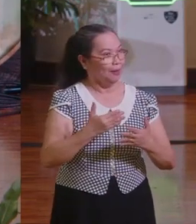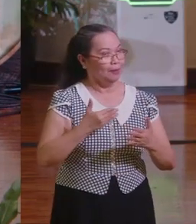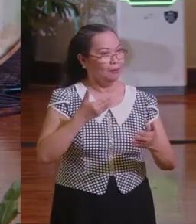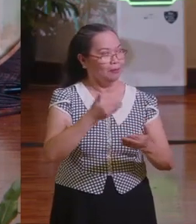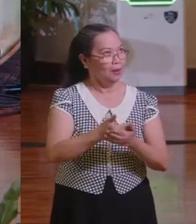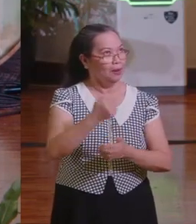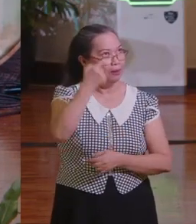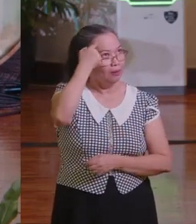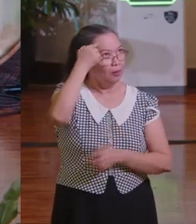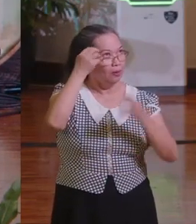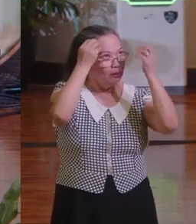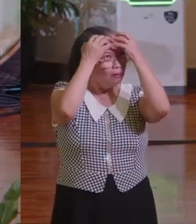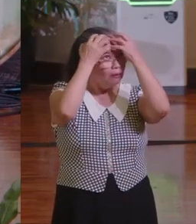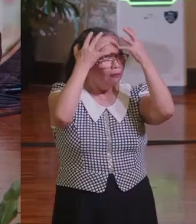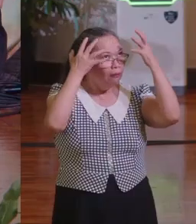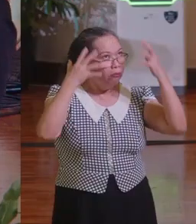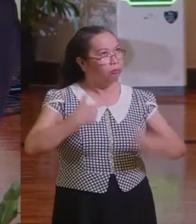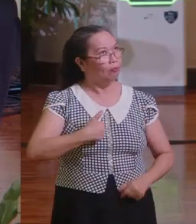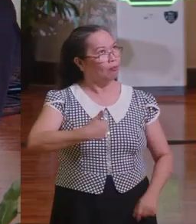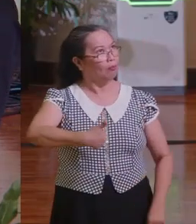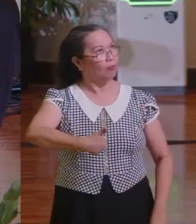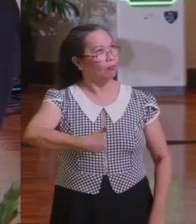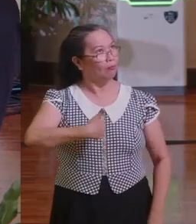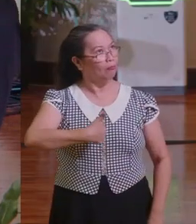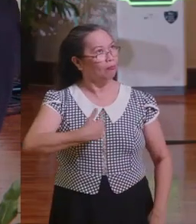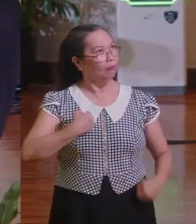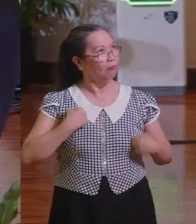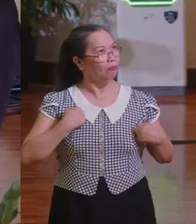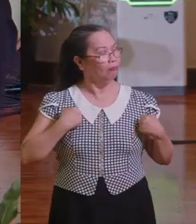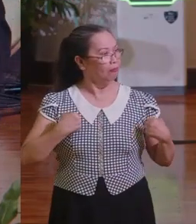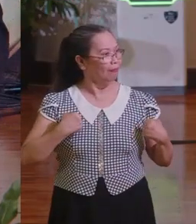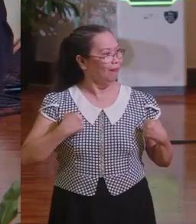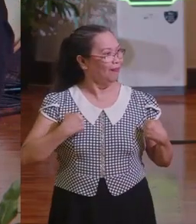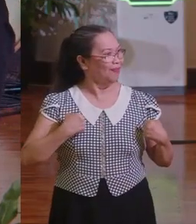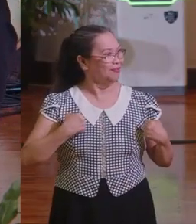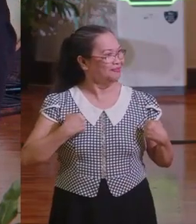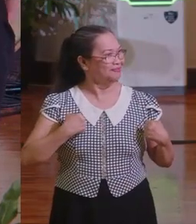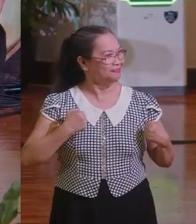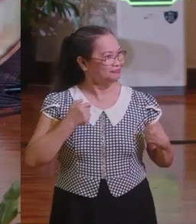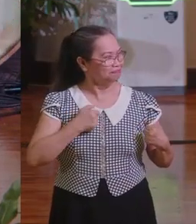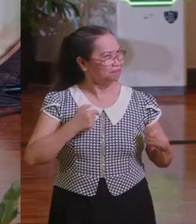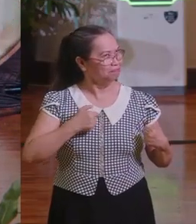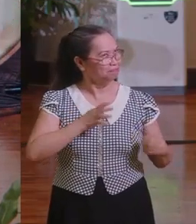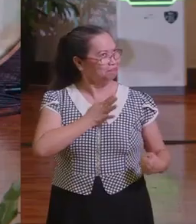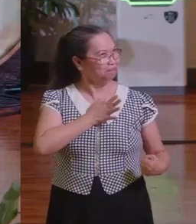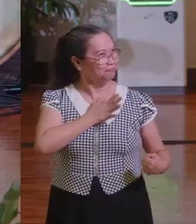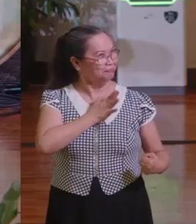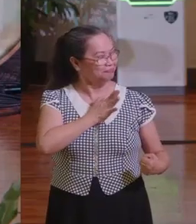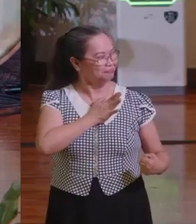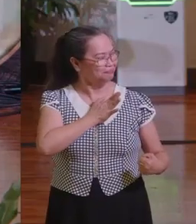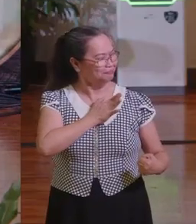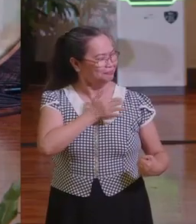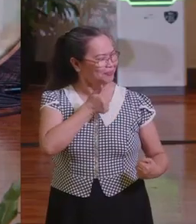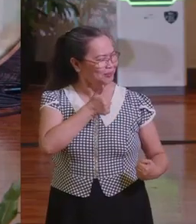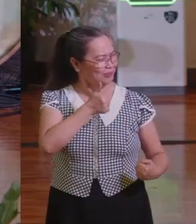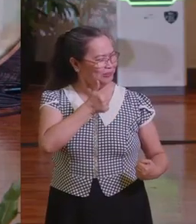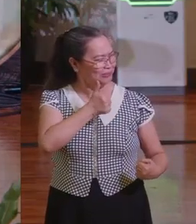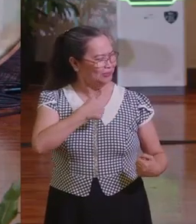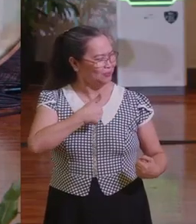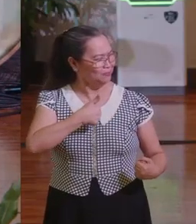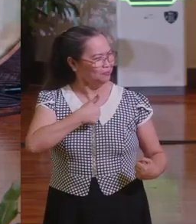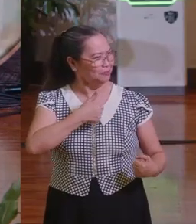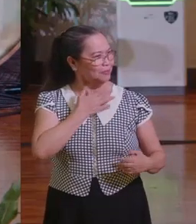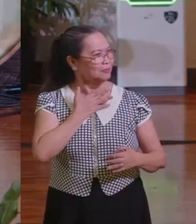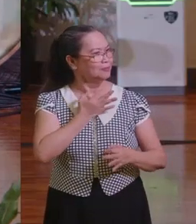ulo niyo, baka po lumaki ang ulo ninyo na kayo ay strong, na kayo ay spiritual. Ako ay spiritual, pastor.